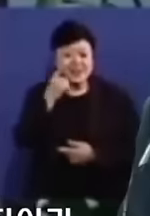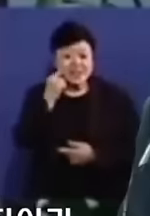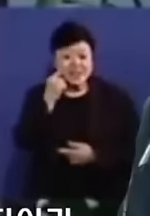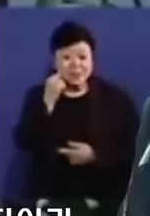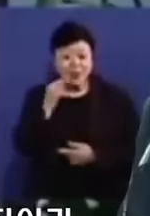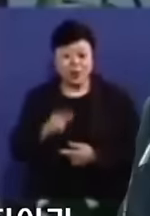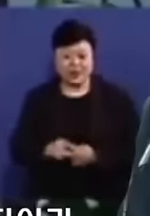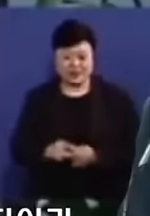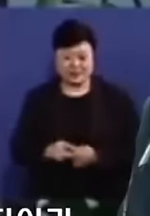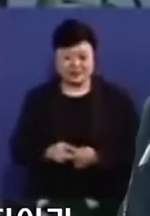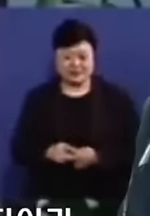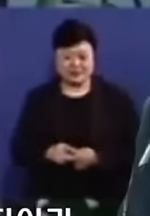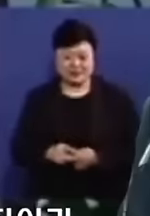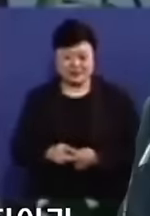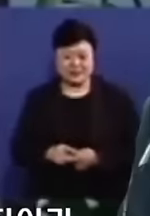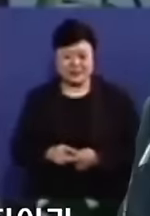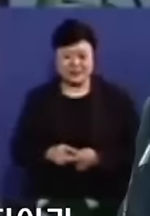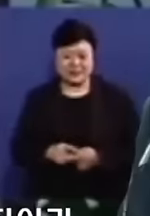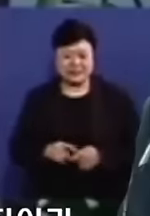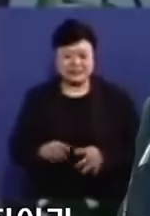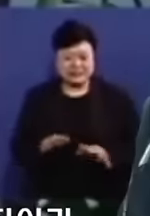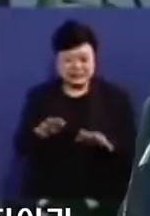동경에서 지진을 당하고 보니까